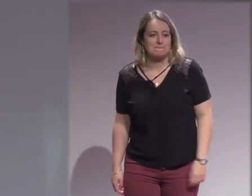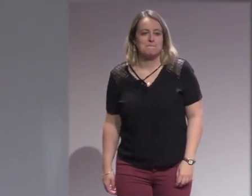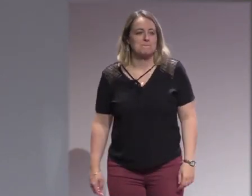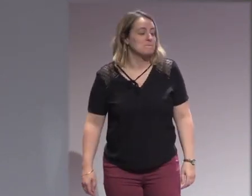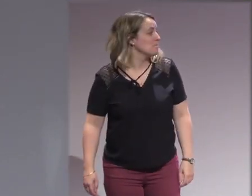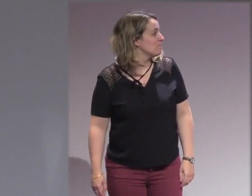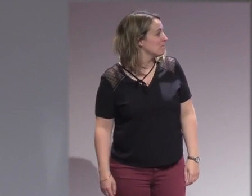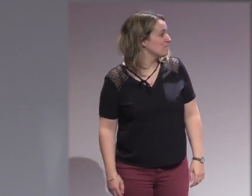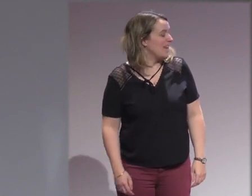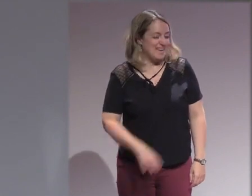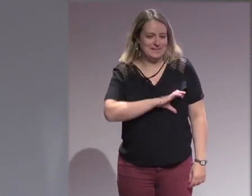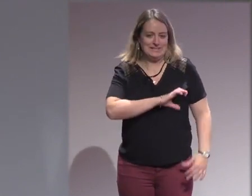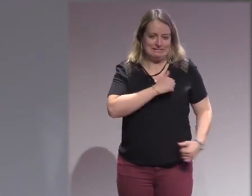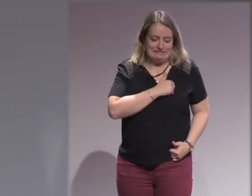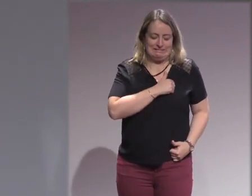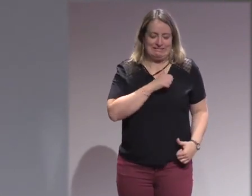J'essaye de me tenir, hein.